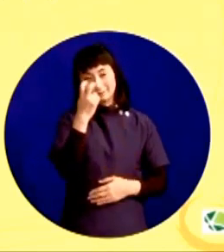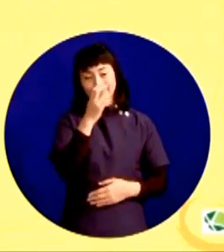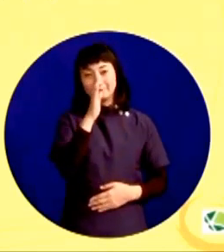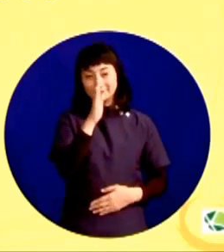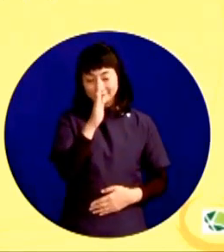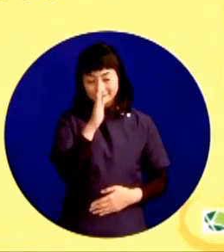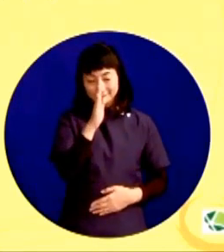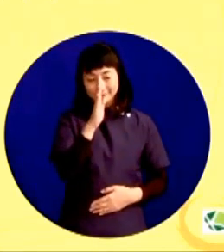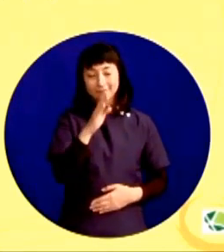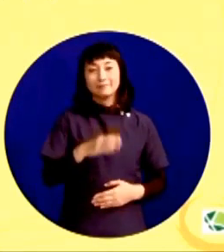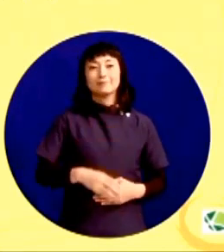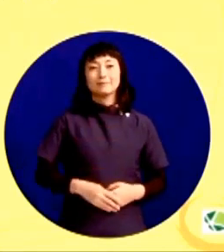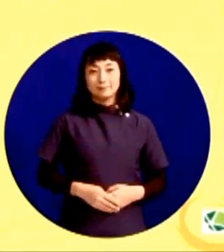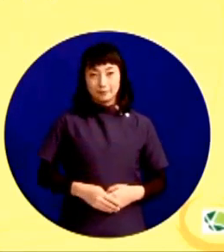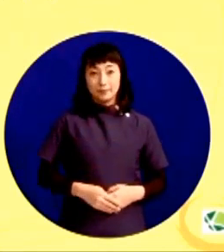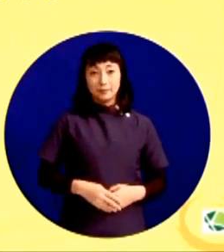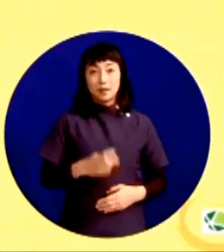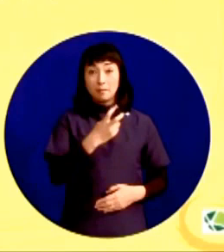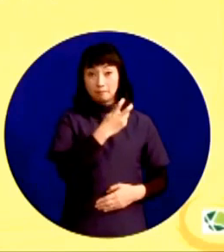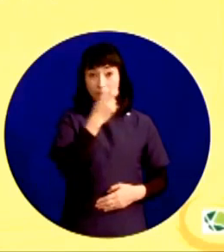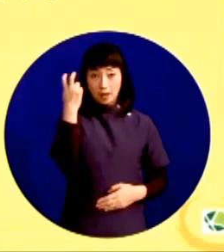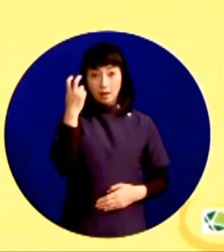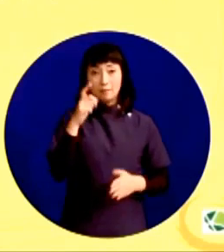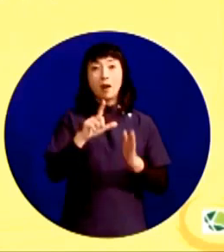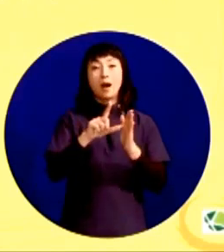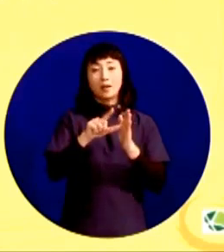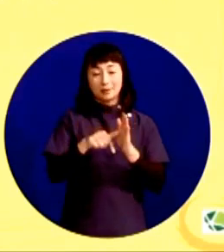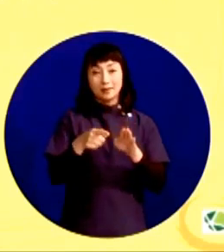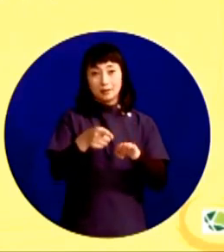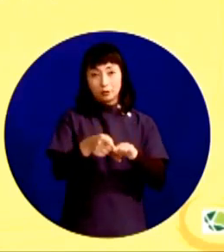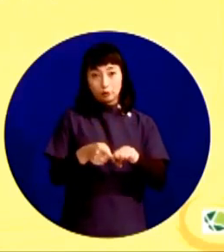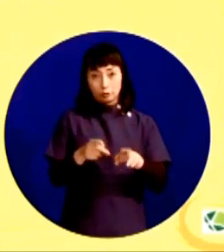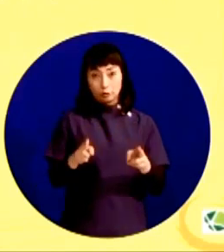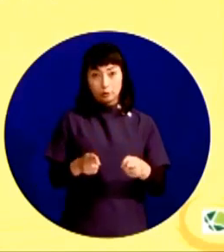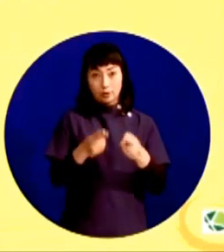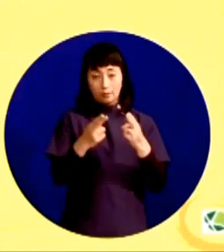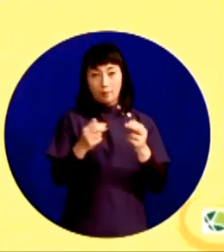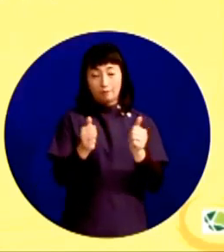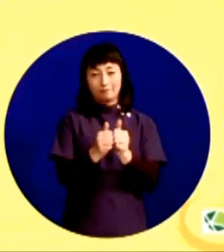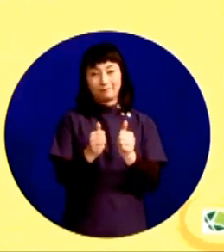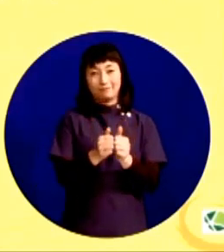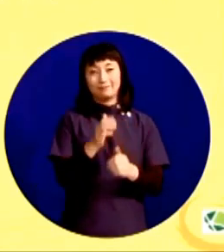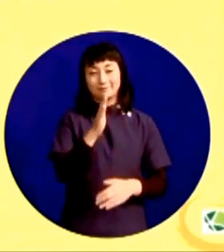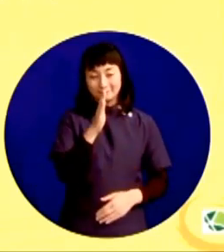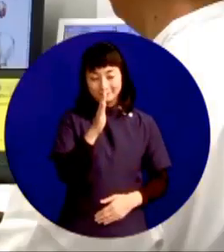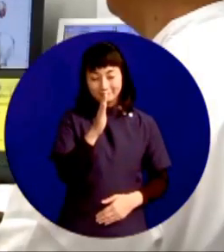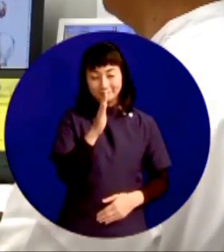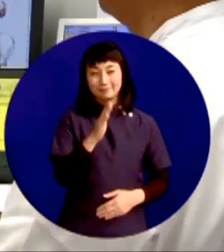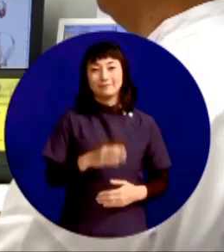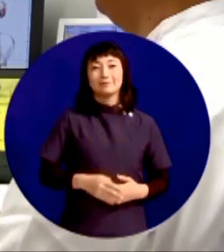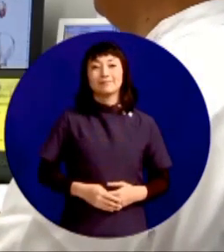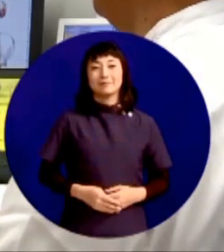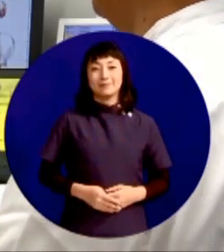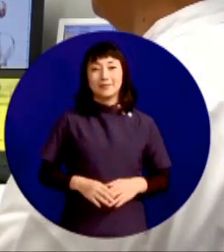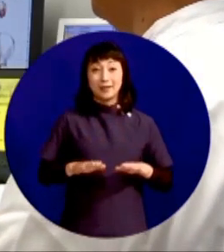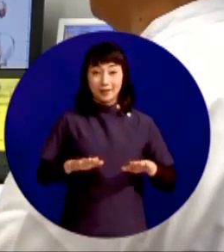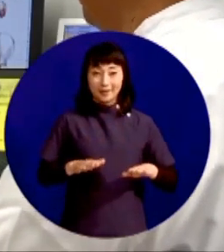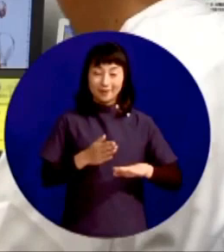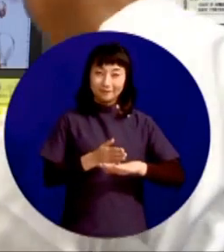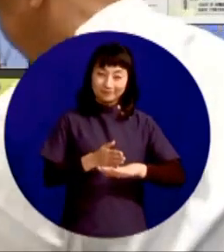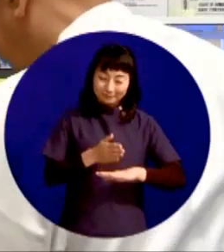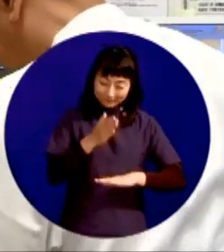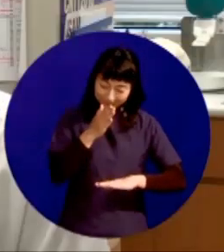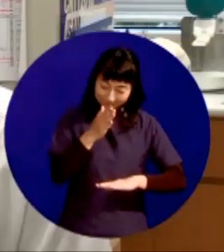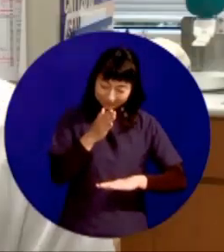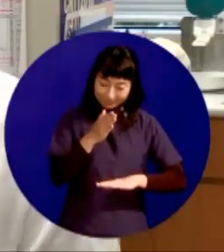ください腹部大動脈瘤が見つかれば外科へ相談してください先生今日はありがとうござい